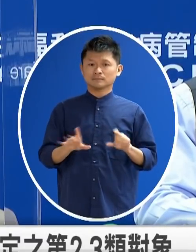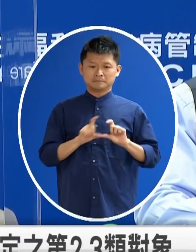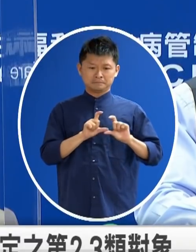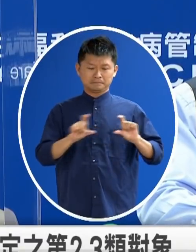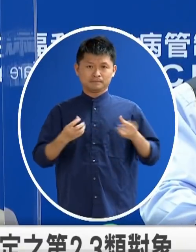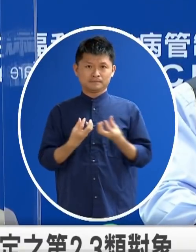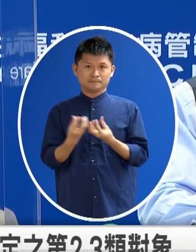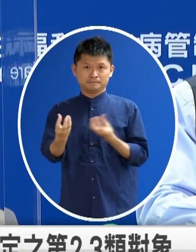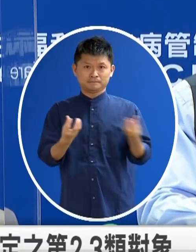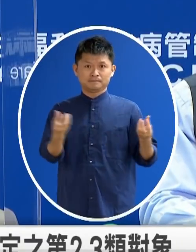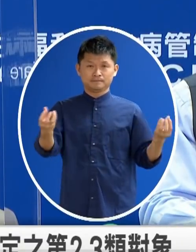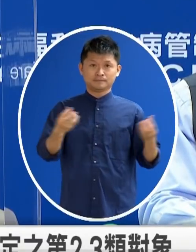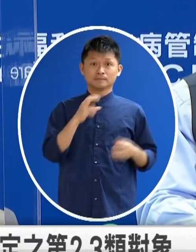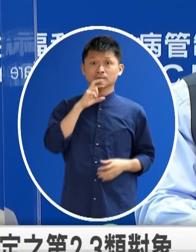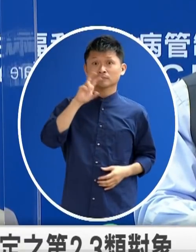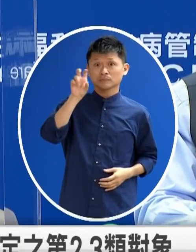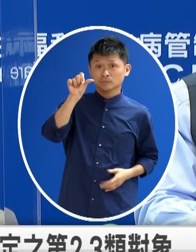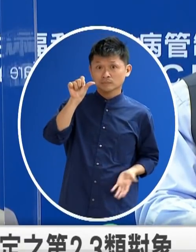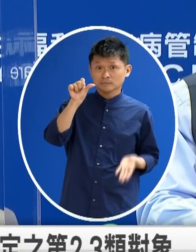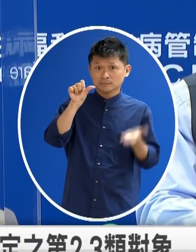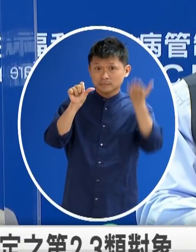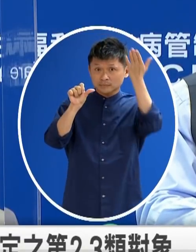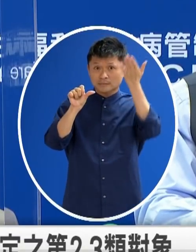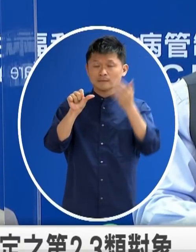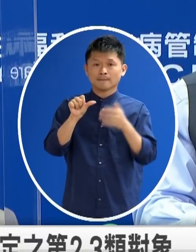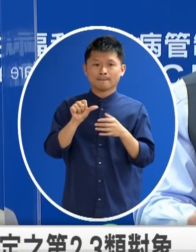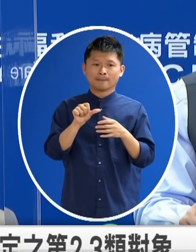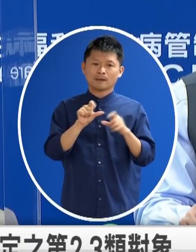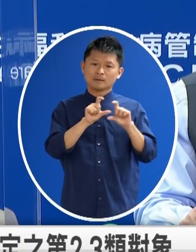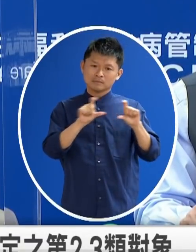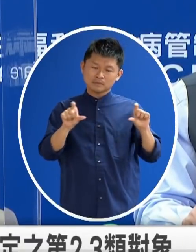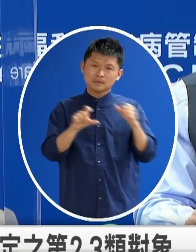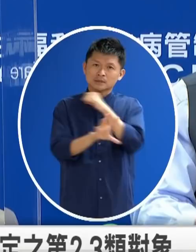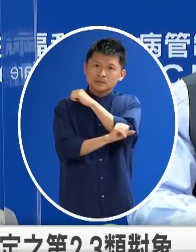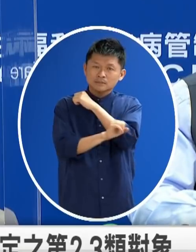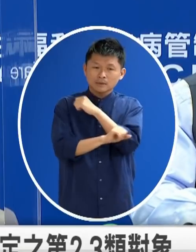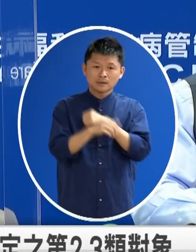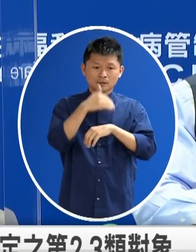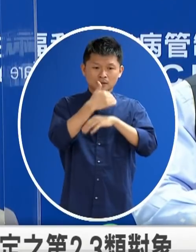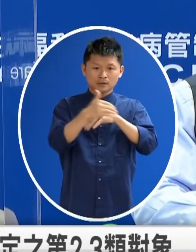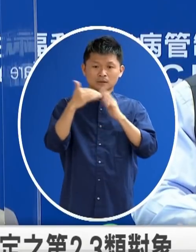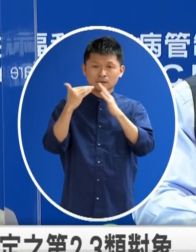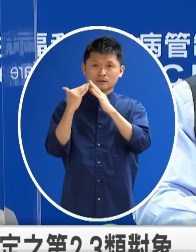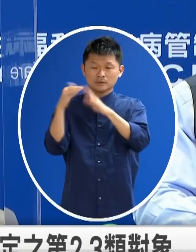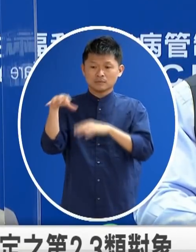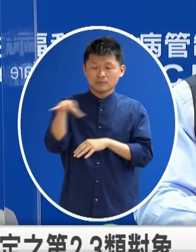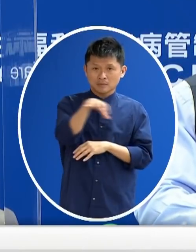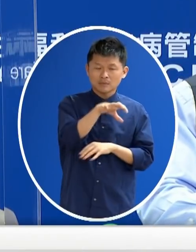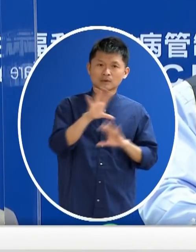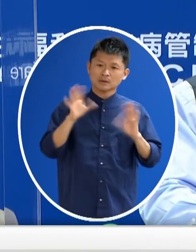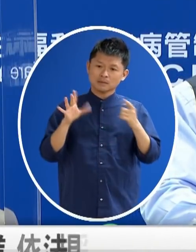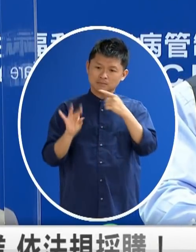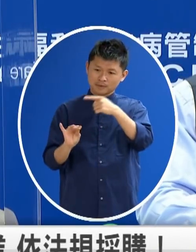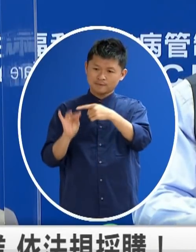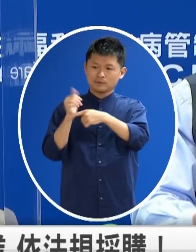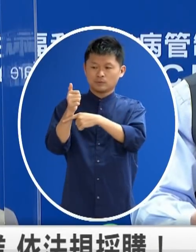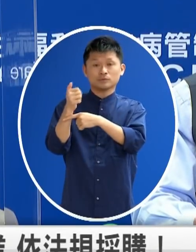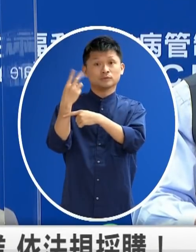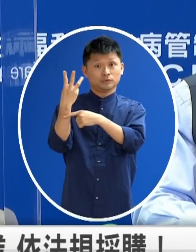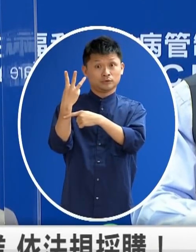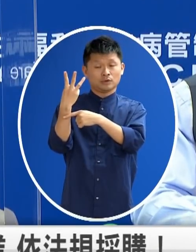对75岁以上的的基本的配量，大概都是每一个县市都是基本的